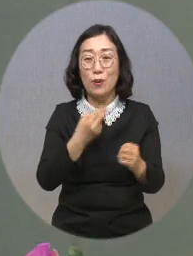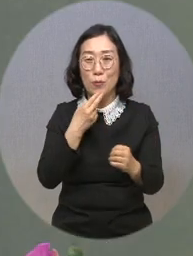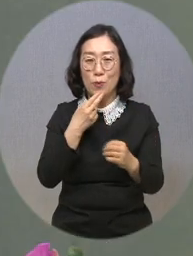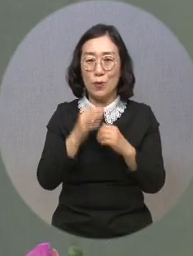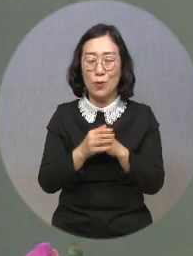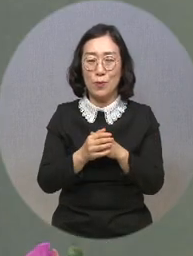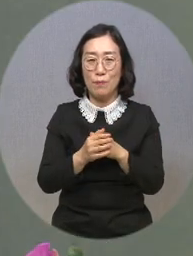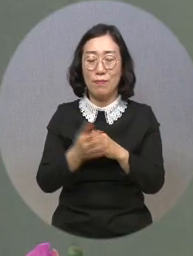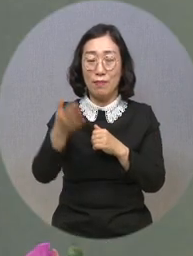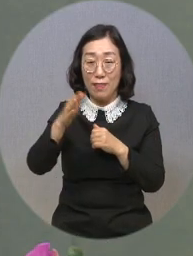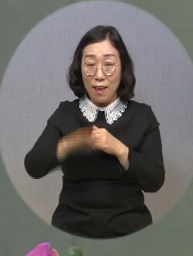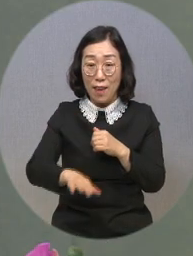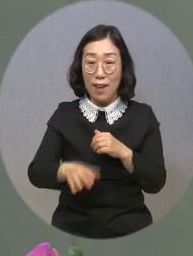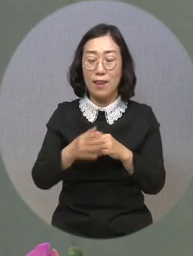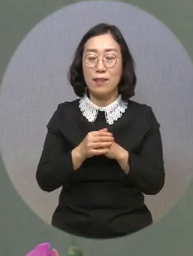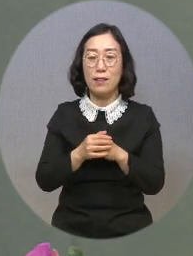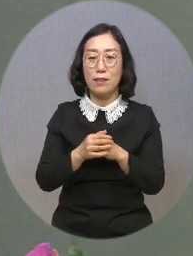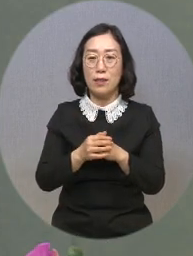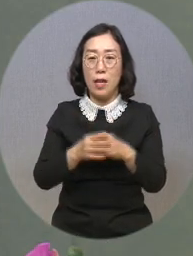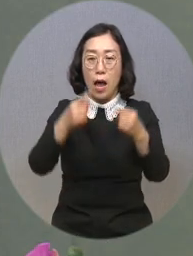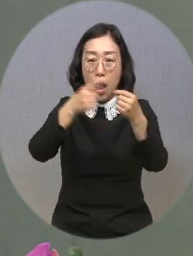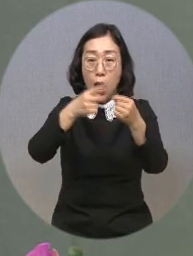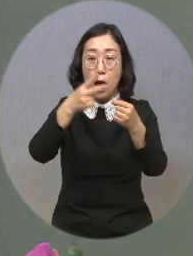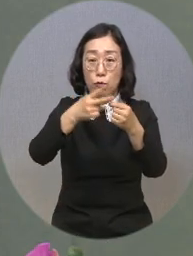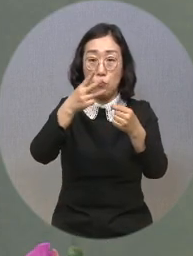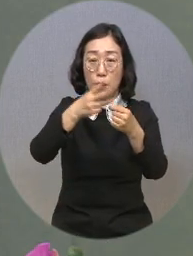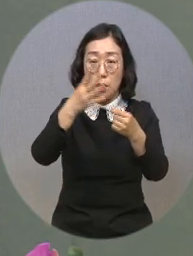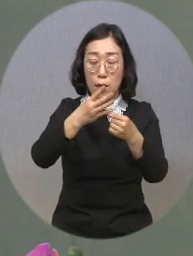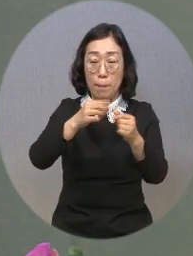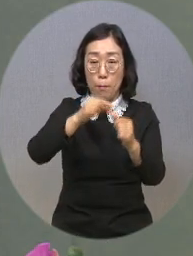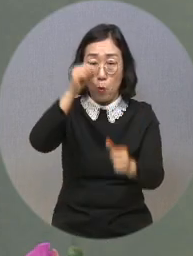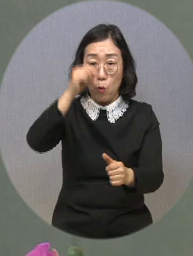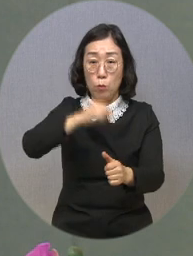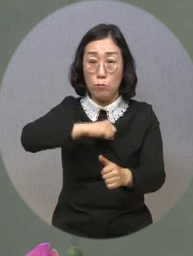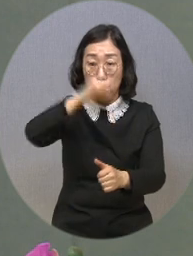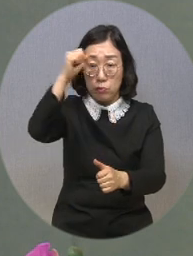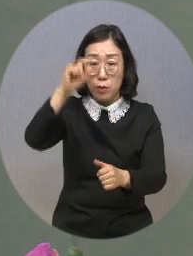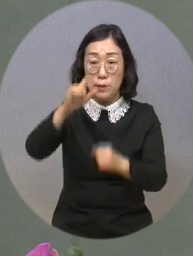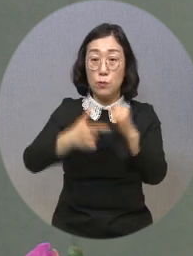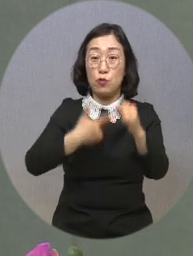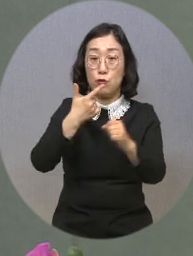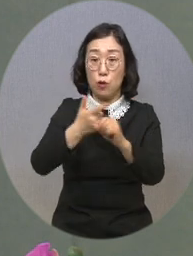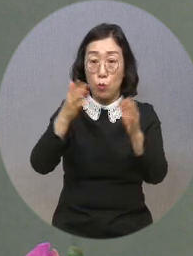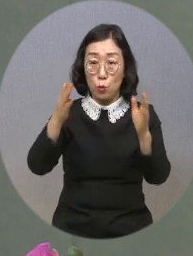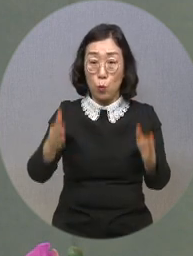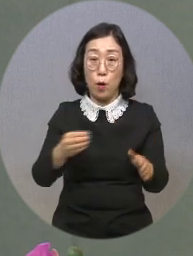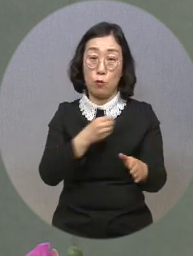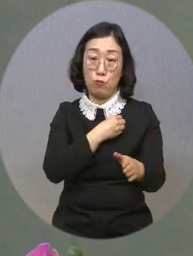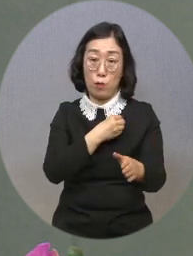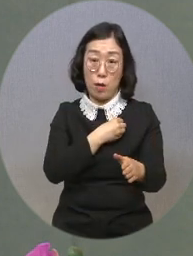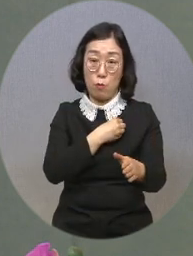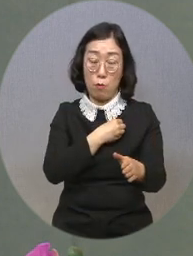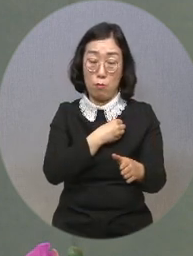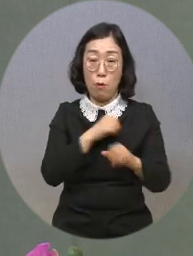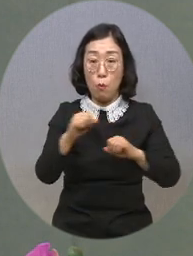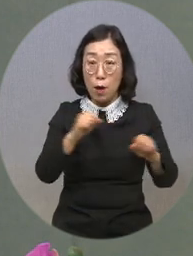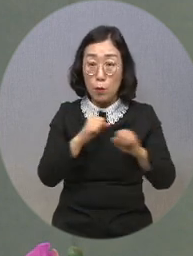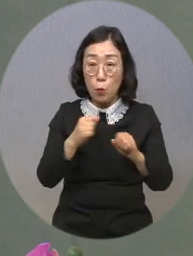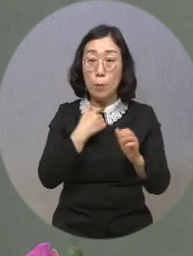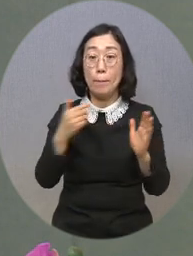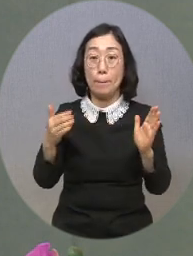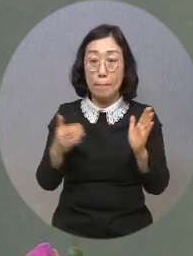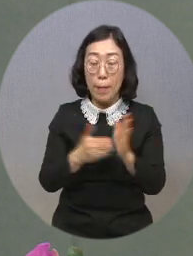보면. 그런데 이제 사선 의원으로서 16년간을 국회에서 활동을